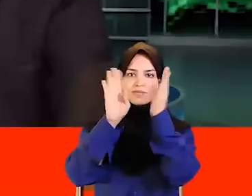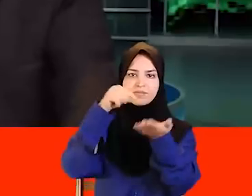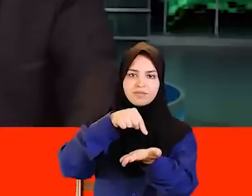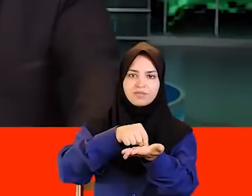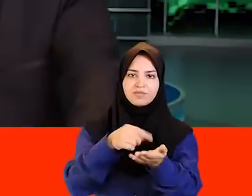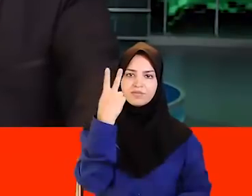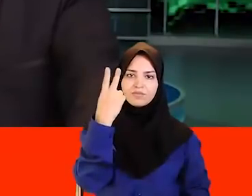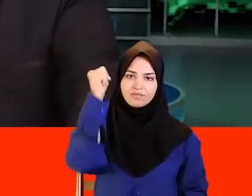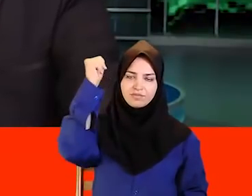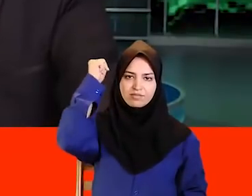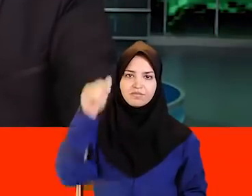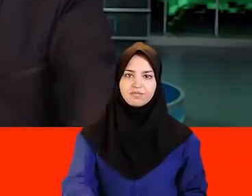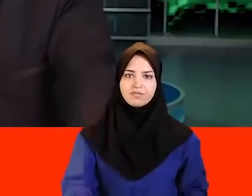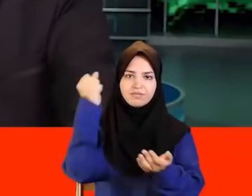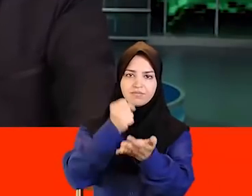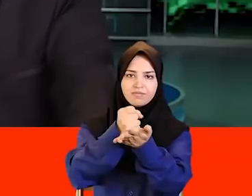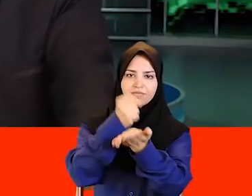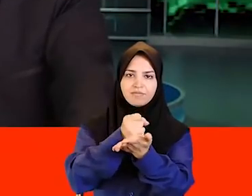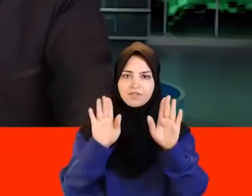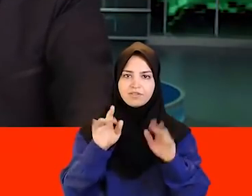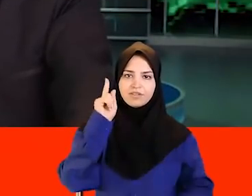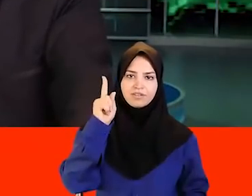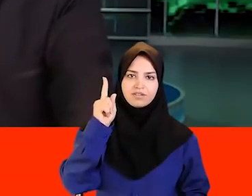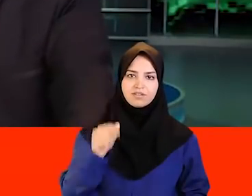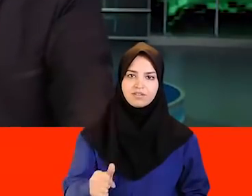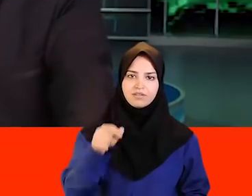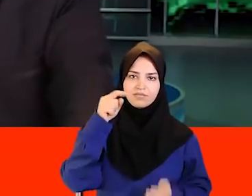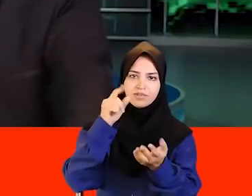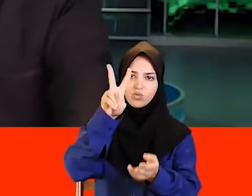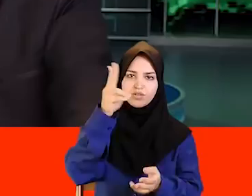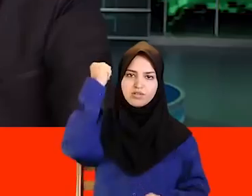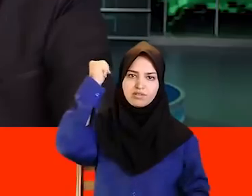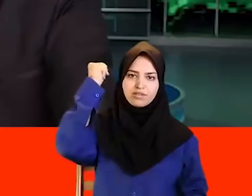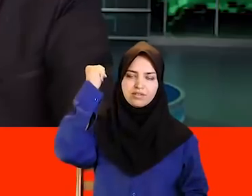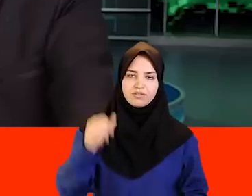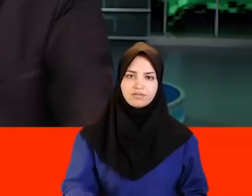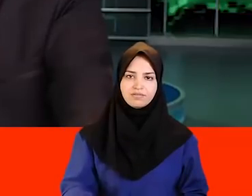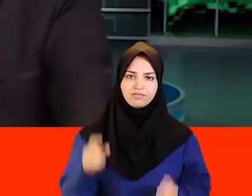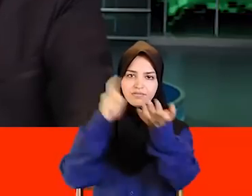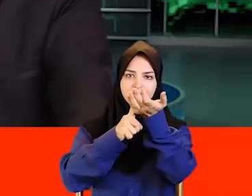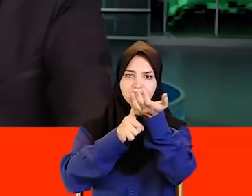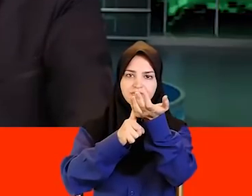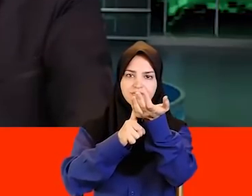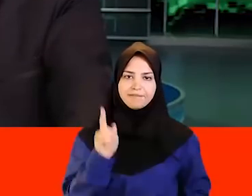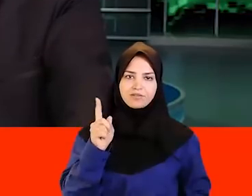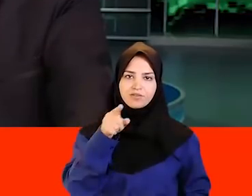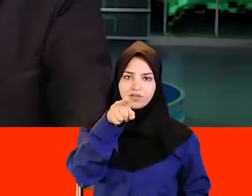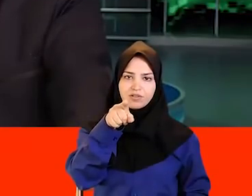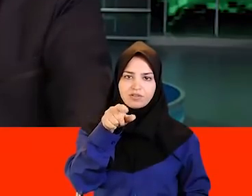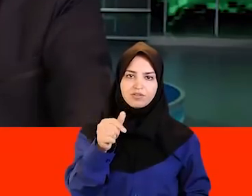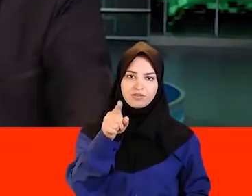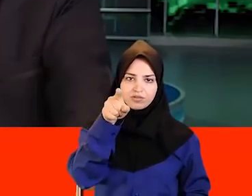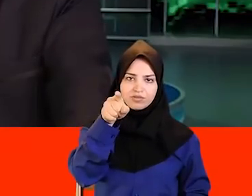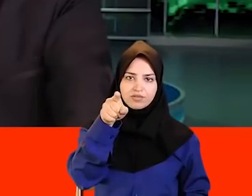تفاوت دولت جدید با دول قبلی در گیرایی است، چنانچه اگر به دولت قبل گیر می دادید خودتان گیر می افتادید، چون گیرتان